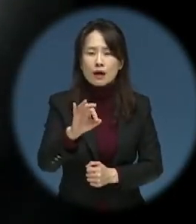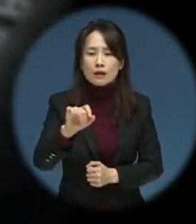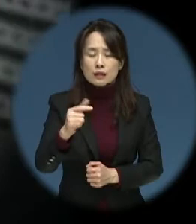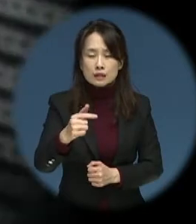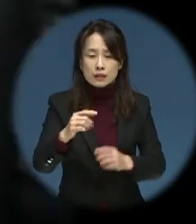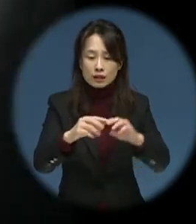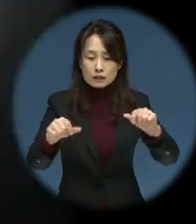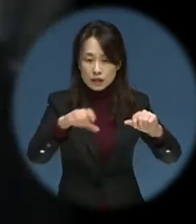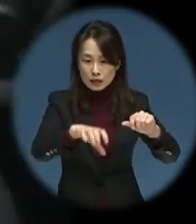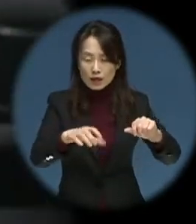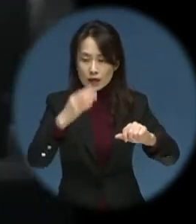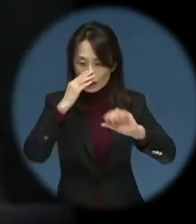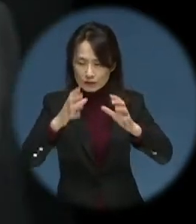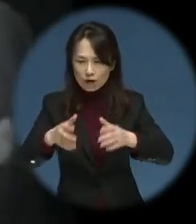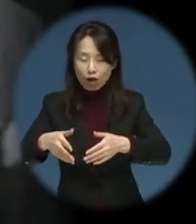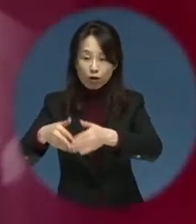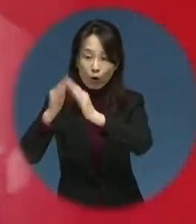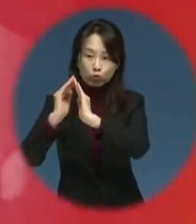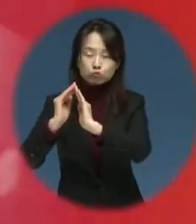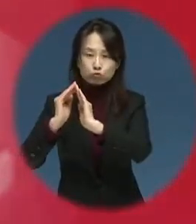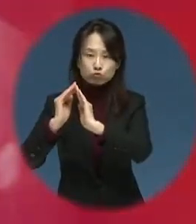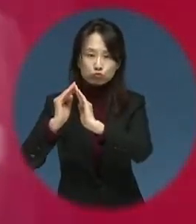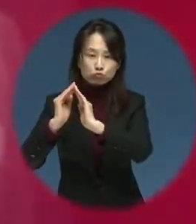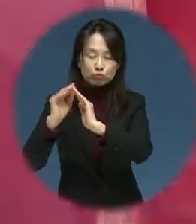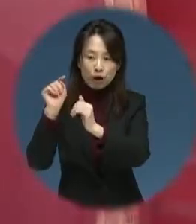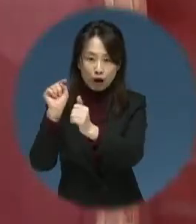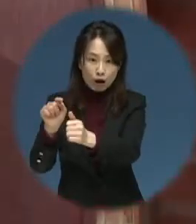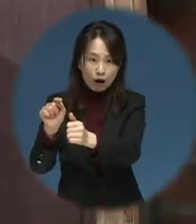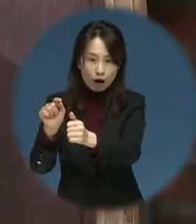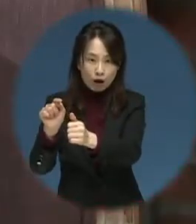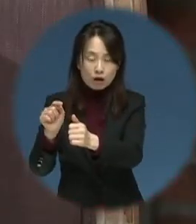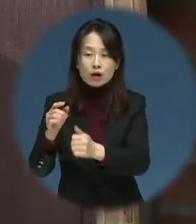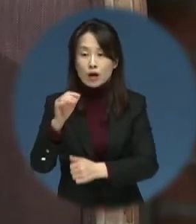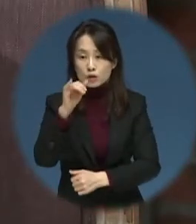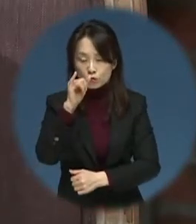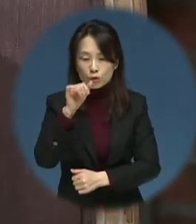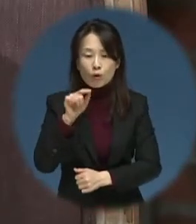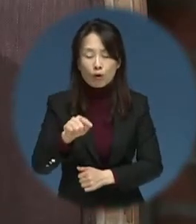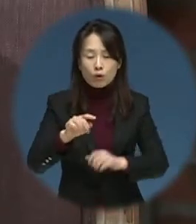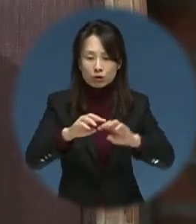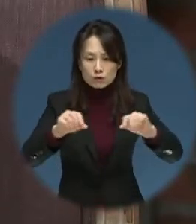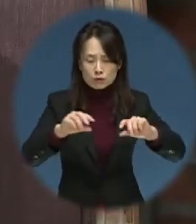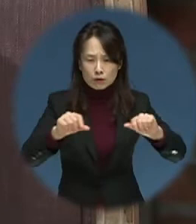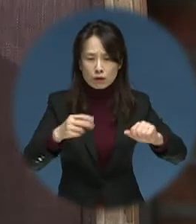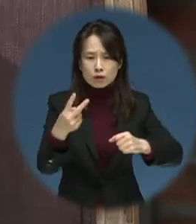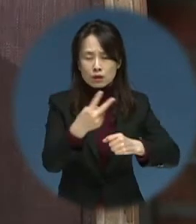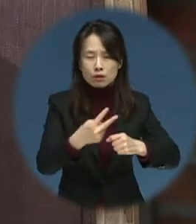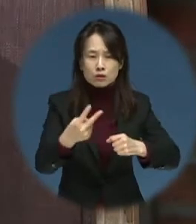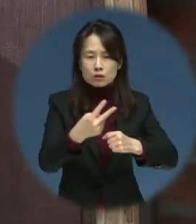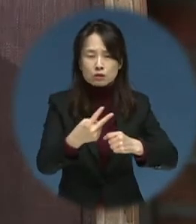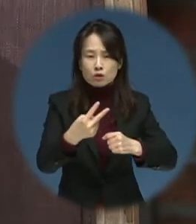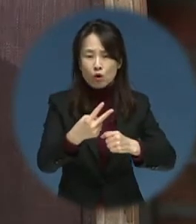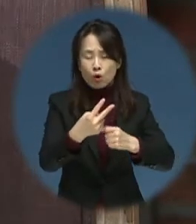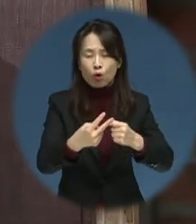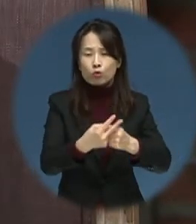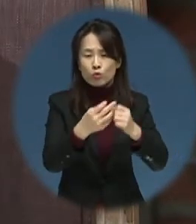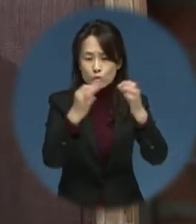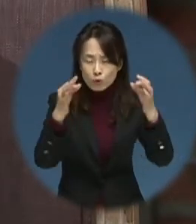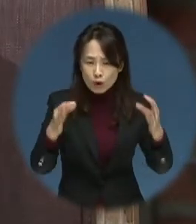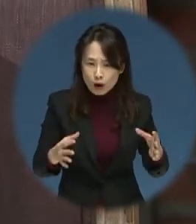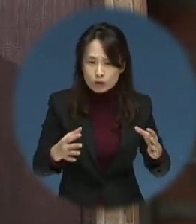건국해 줍니다. 예, 예. 그러나 불행하게도 그 땅에는 2000년 가까이 사람이 살고 있었거든요. 그러니까. 약 92%의